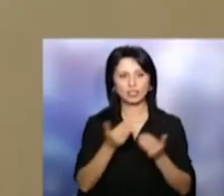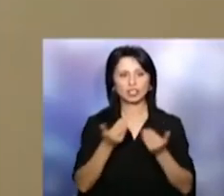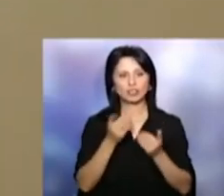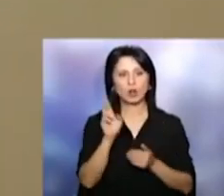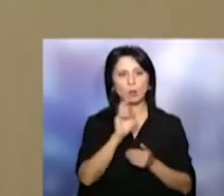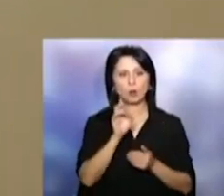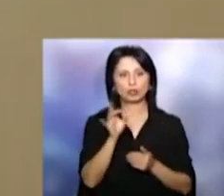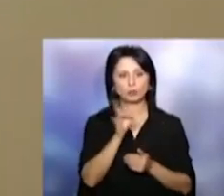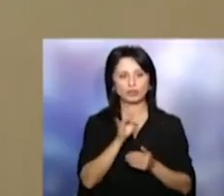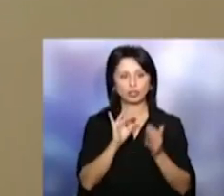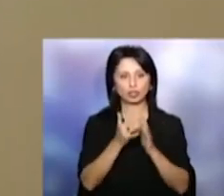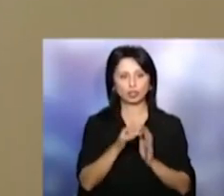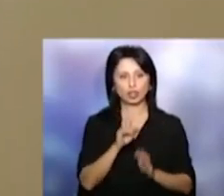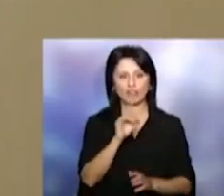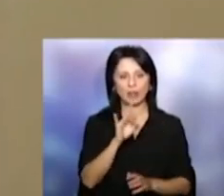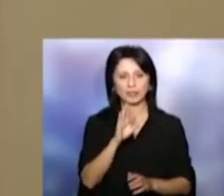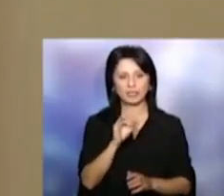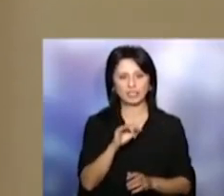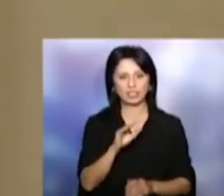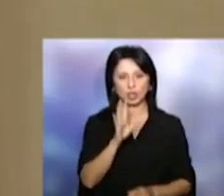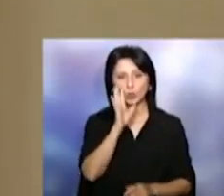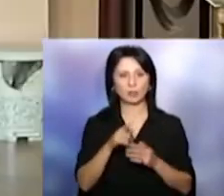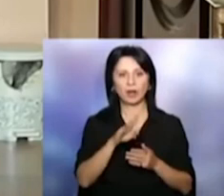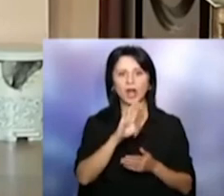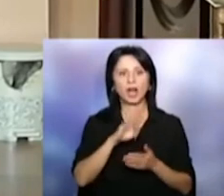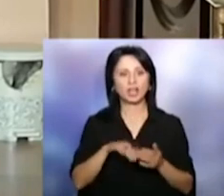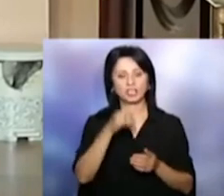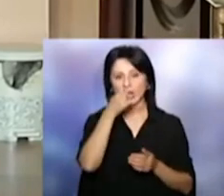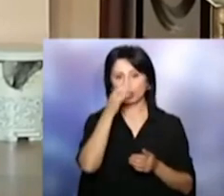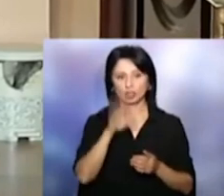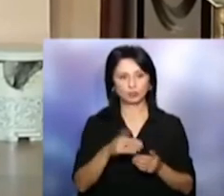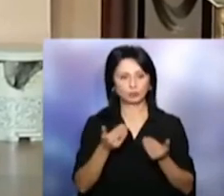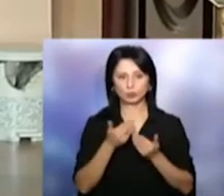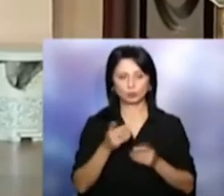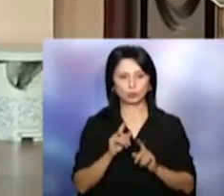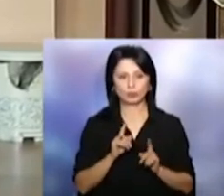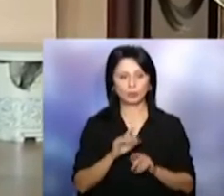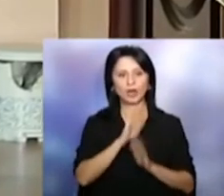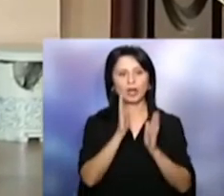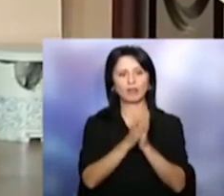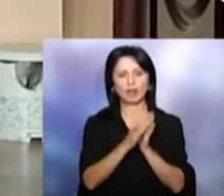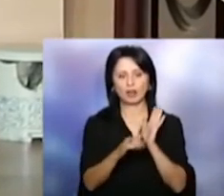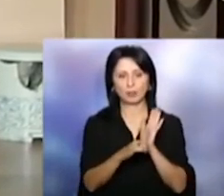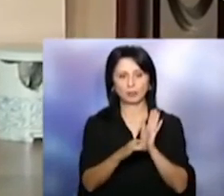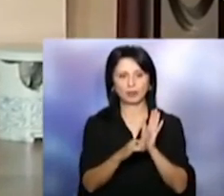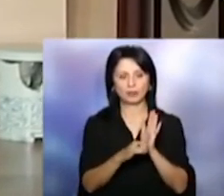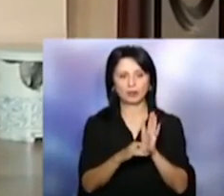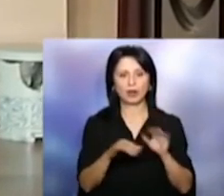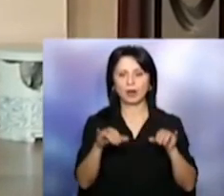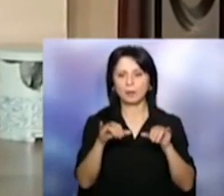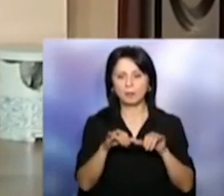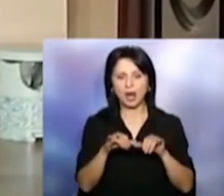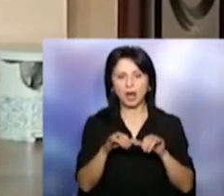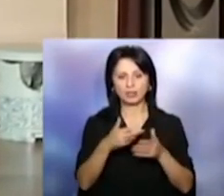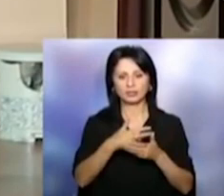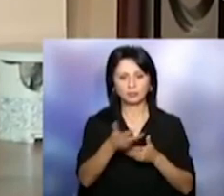ძალიან შრომის მოყვარეა, ჩემი მარჯვენა ხელია, მაგის გარეშე არ შემიძლია ცხოვრება. ყველაფერში მეხმარება, აი მაგიდა რომ